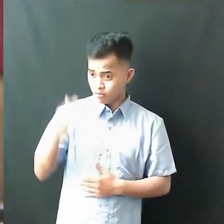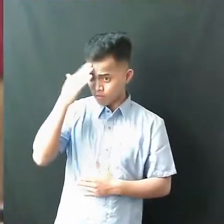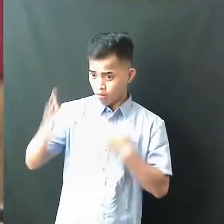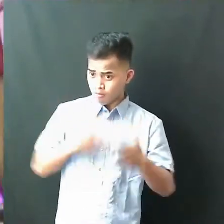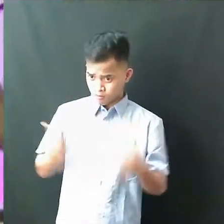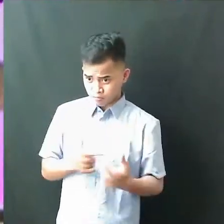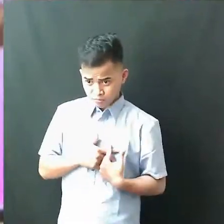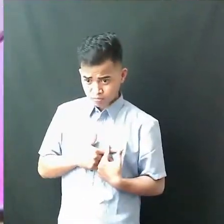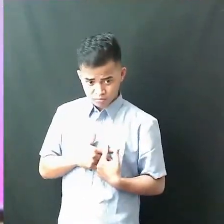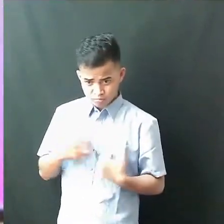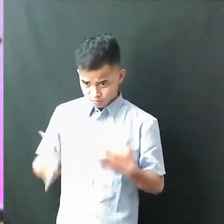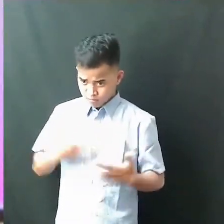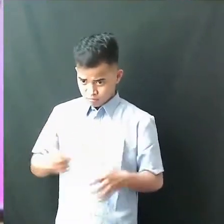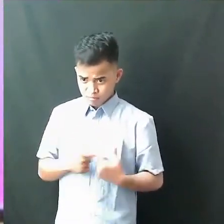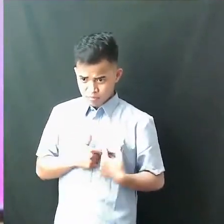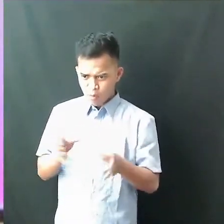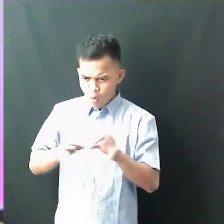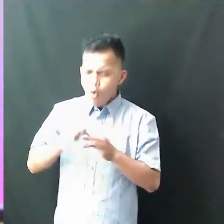us are familiar with the story.